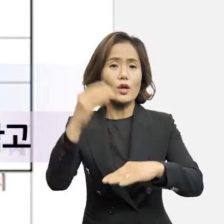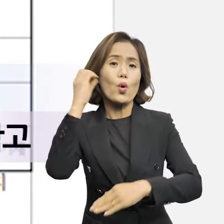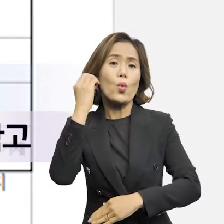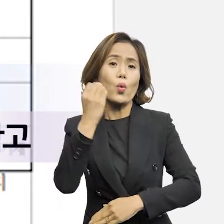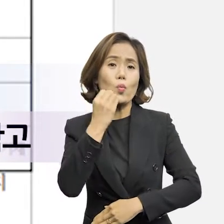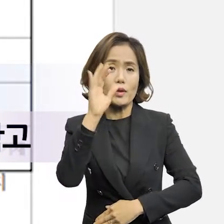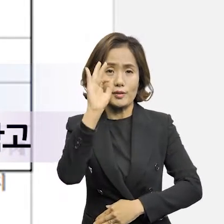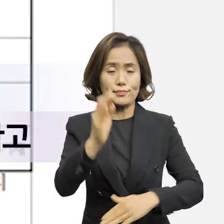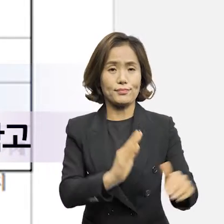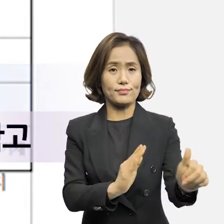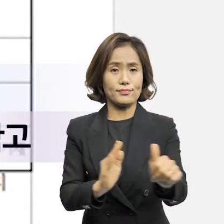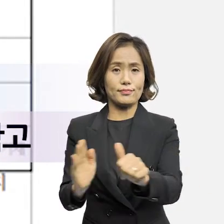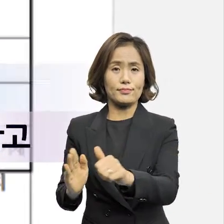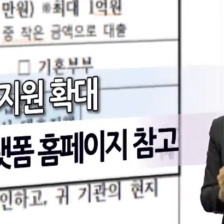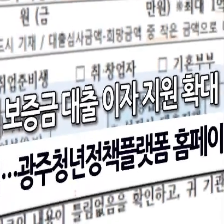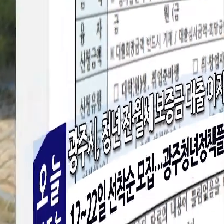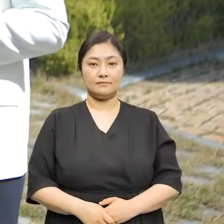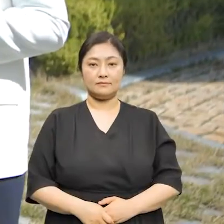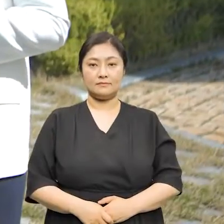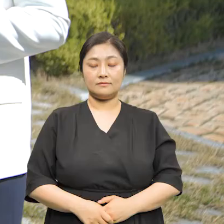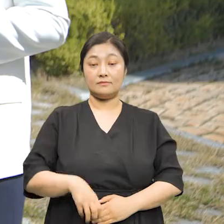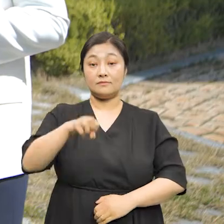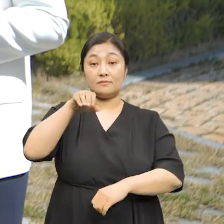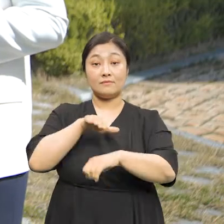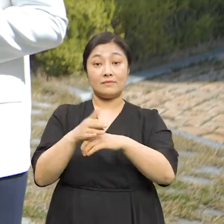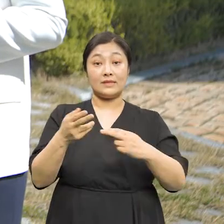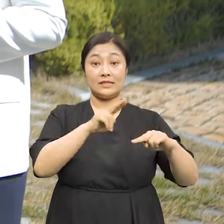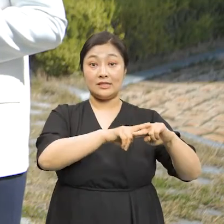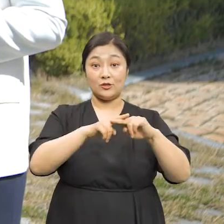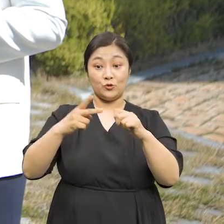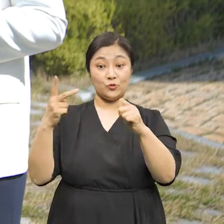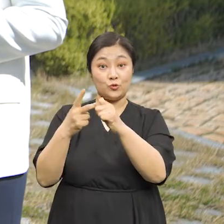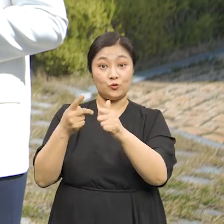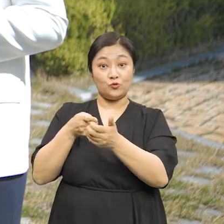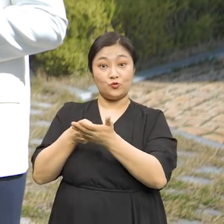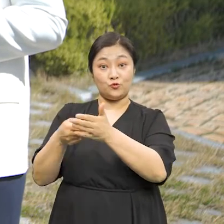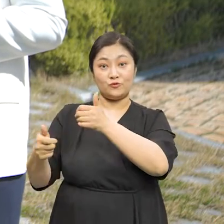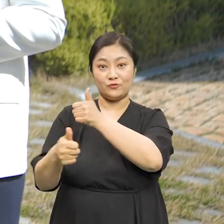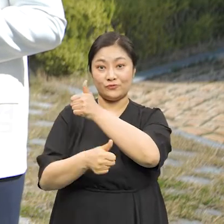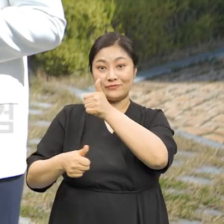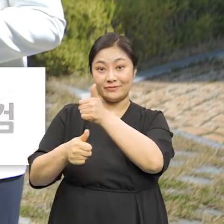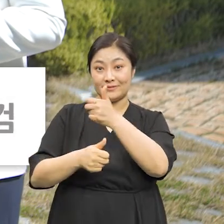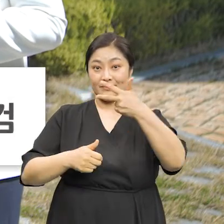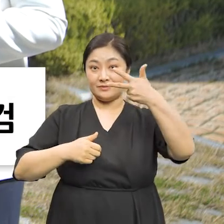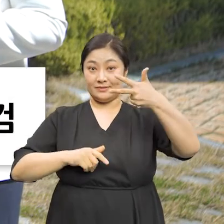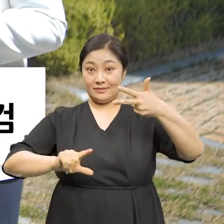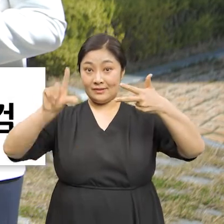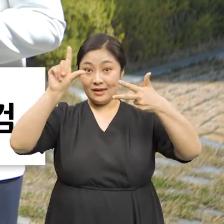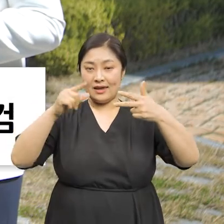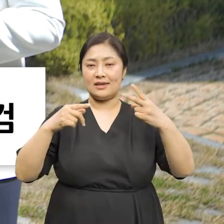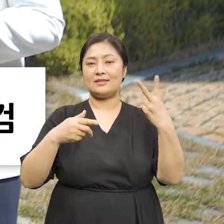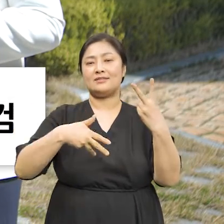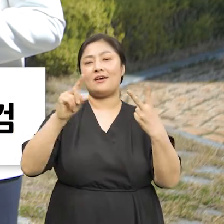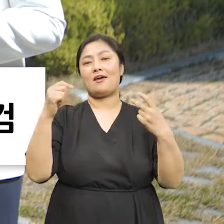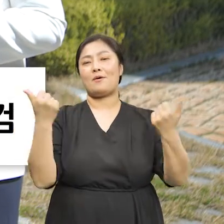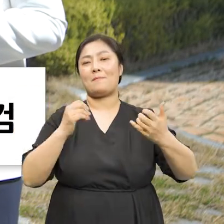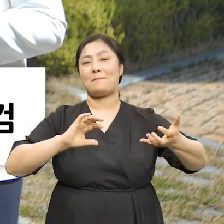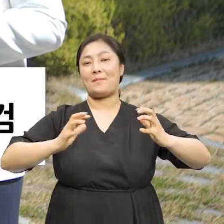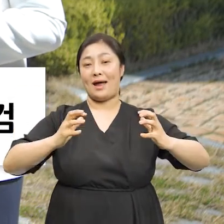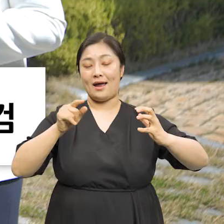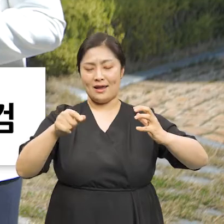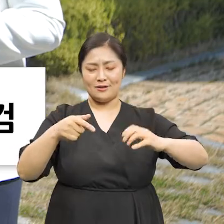플랫폼 홈페이지를 참고하면 됩니다. 광주형 일자리 시즌2 추진위원회가 지난 7일 제2차 회의를